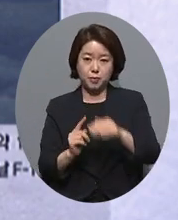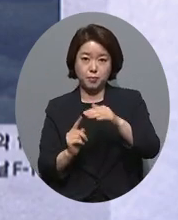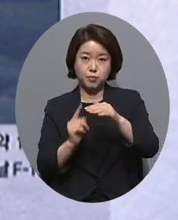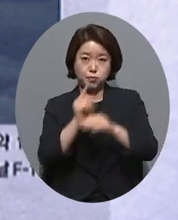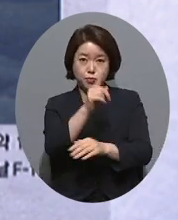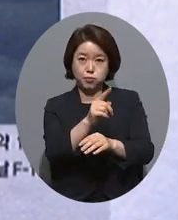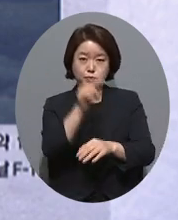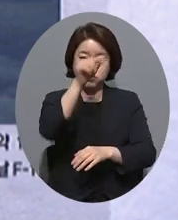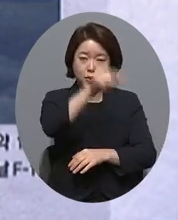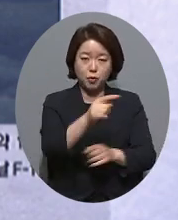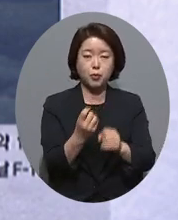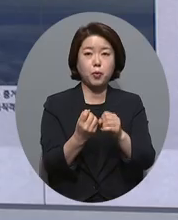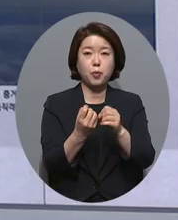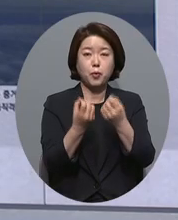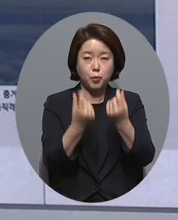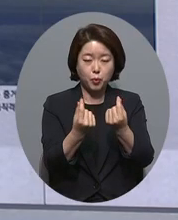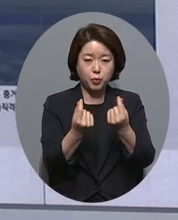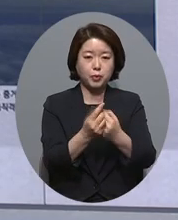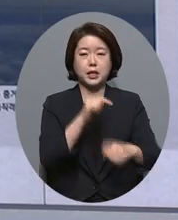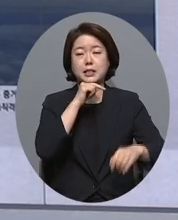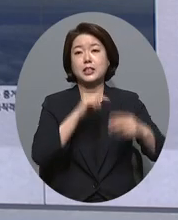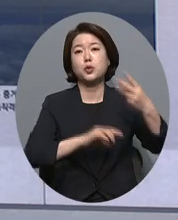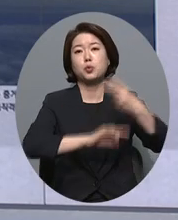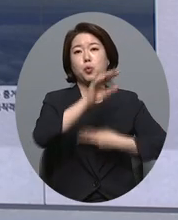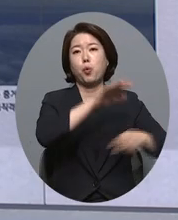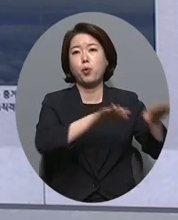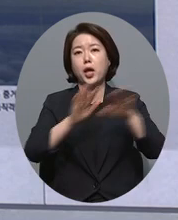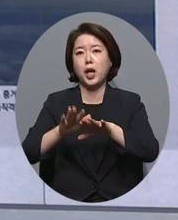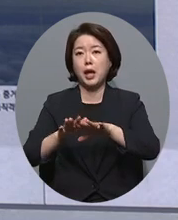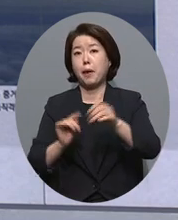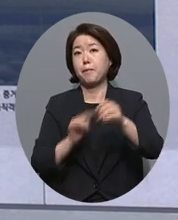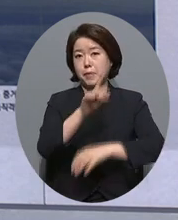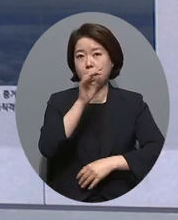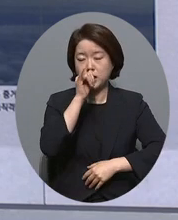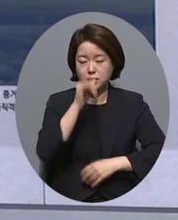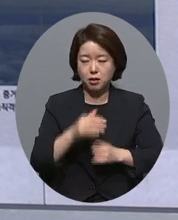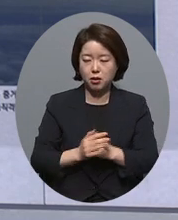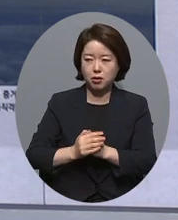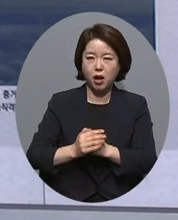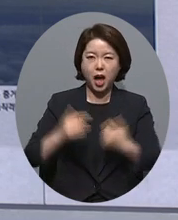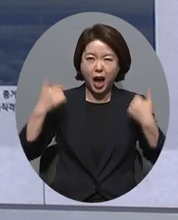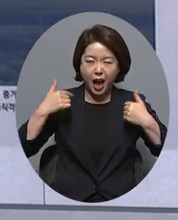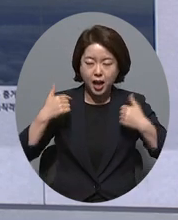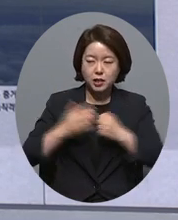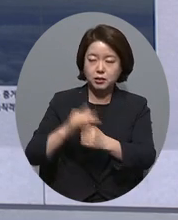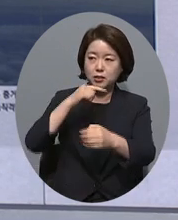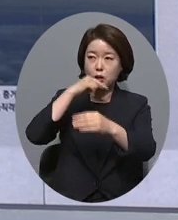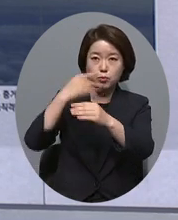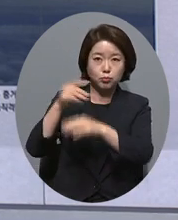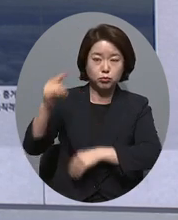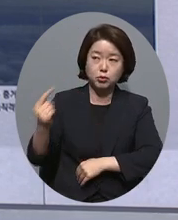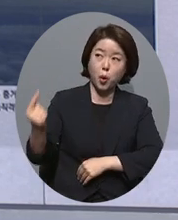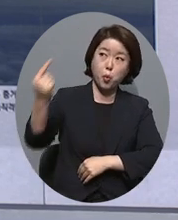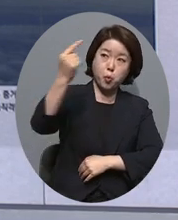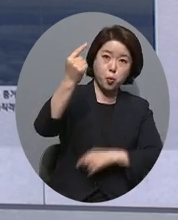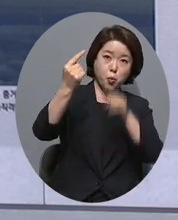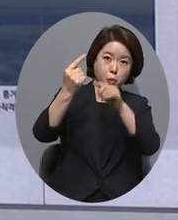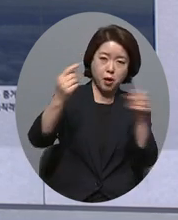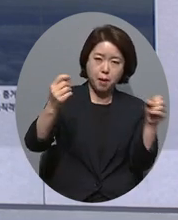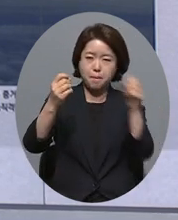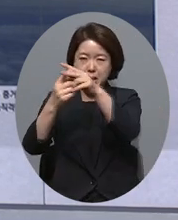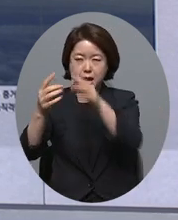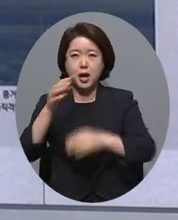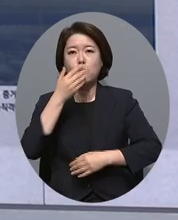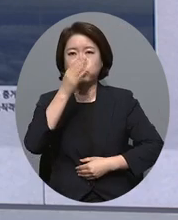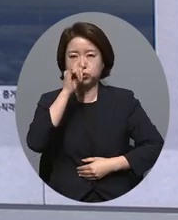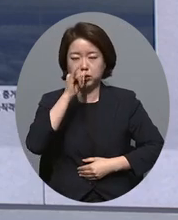북한 도발의 대응을 했습니다 언제든 북한의 도발 원점을 타격할 대비 대세가 돼 있다고 경고를